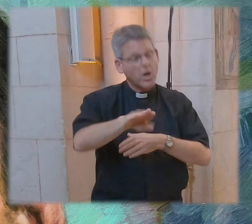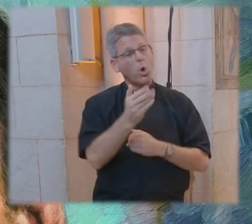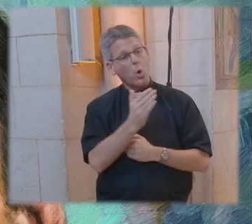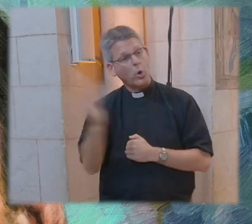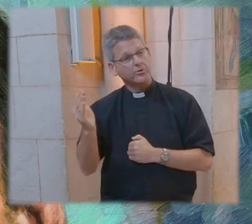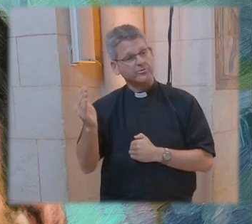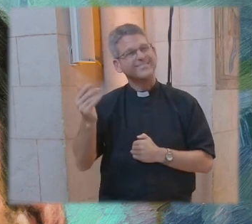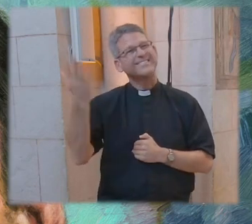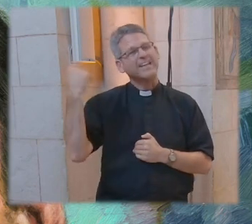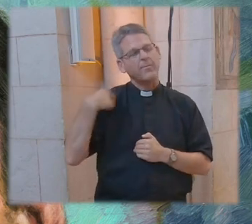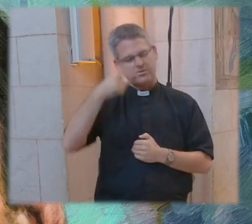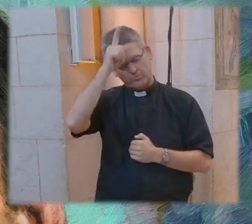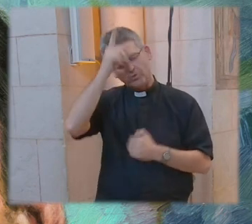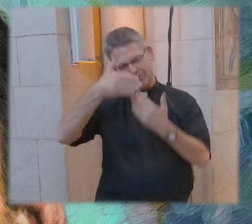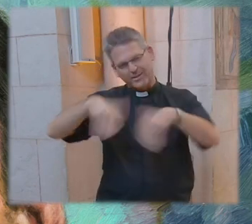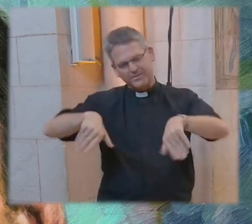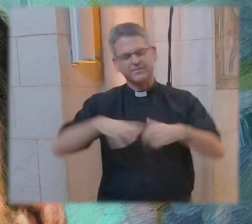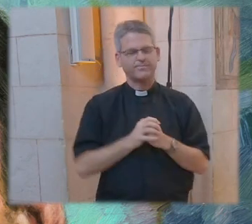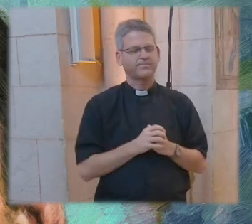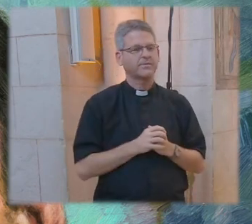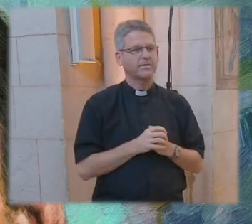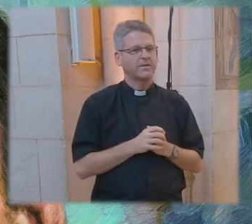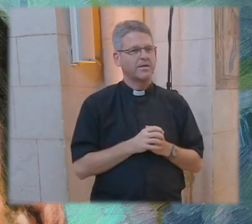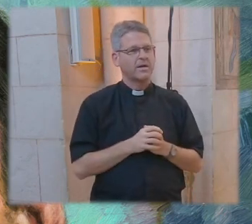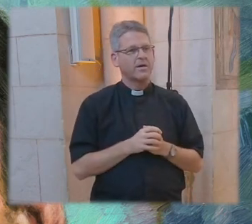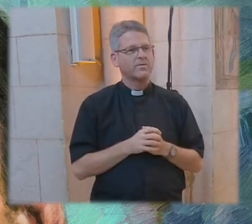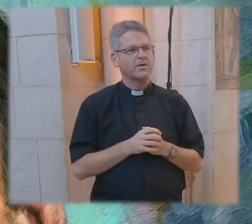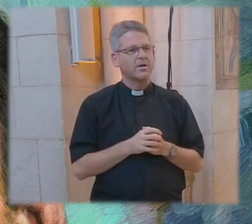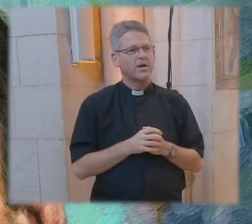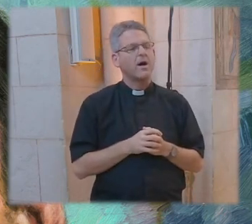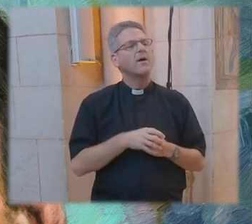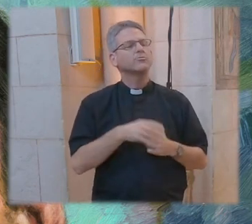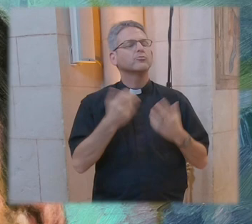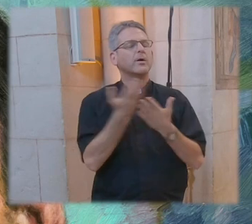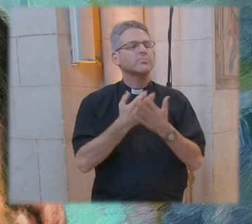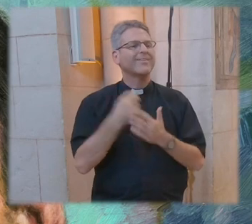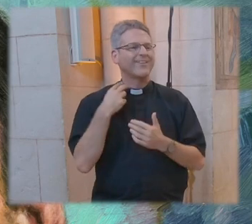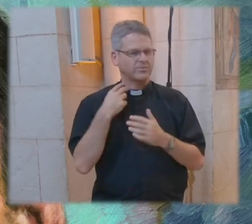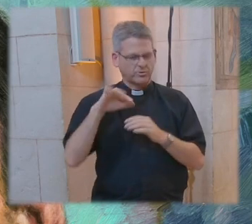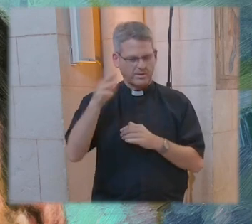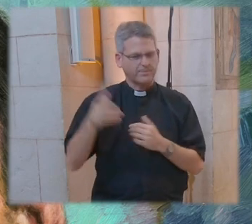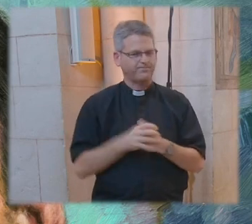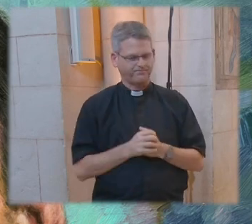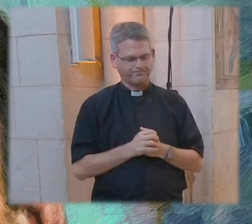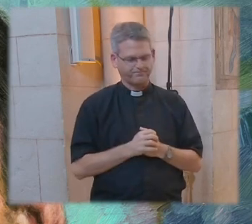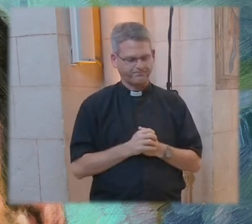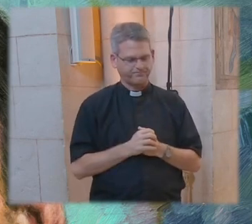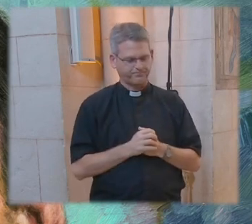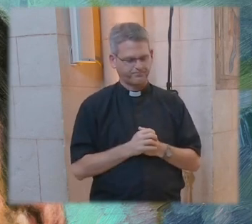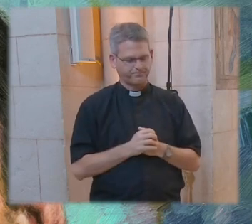des damaligen Deutschland in Katscha, Frankenstein und Strandorf.